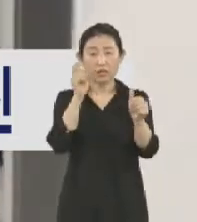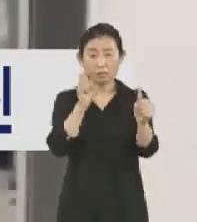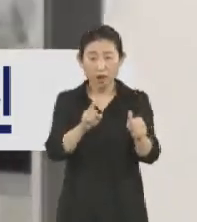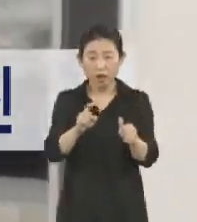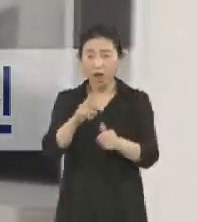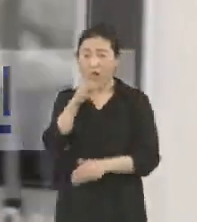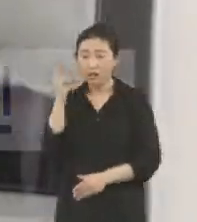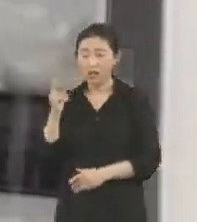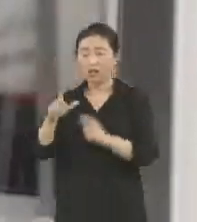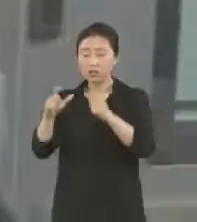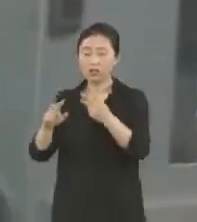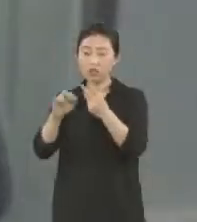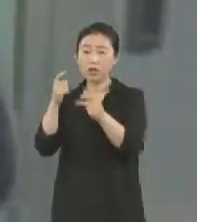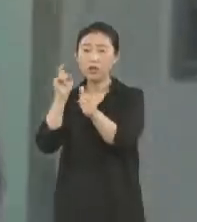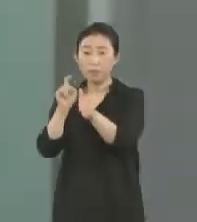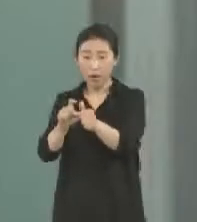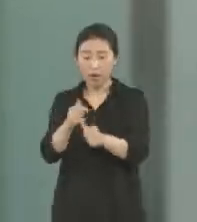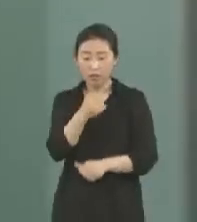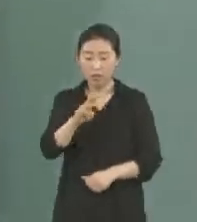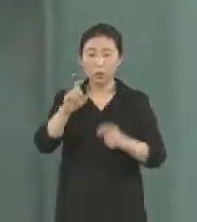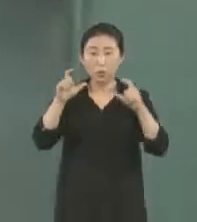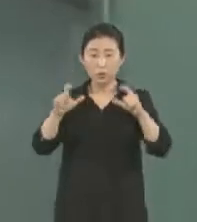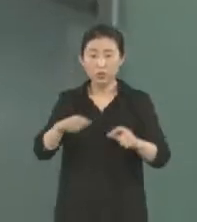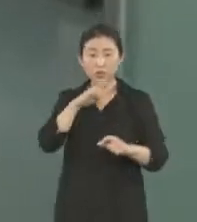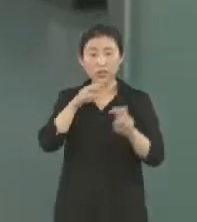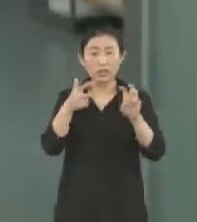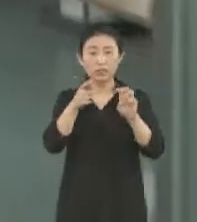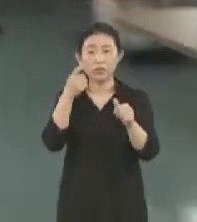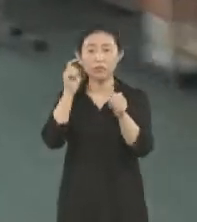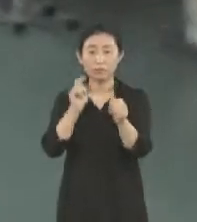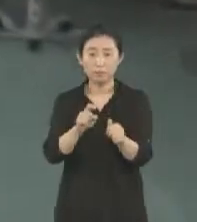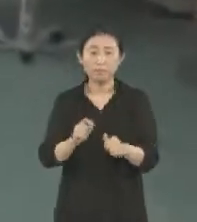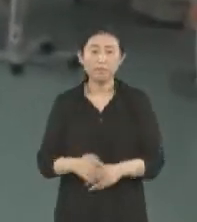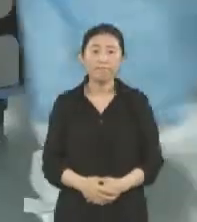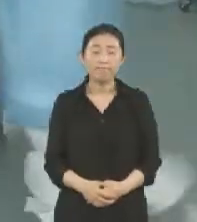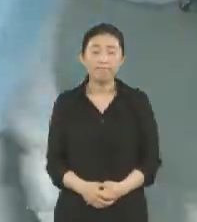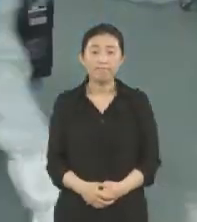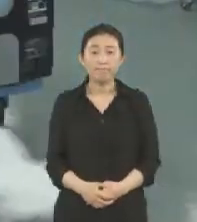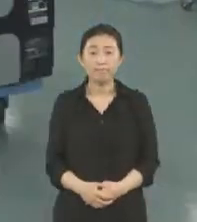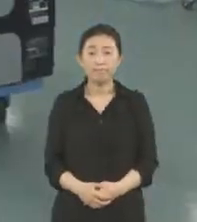2명이 추가 각진 됐고 3종 에서도 30대가 양성 판정을 받았습니다